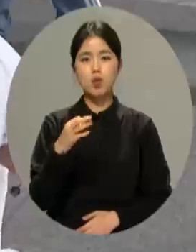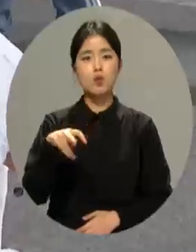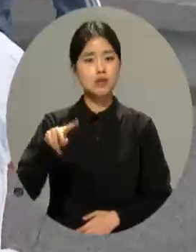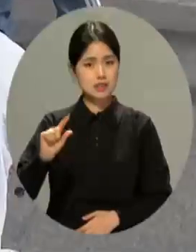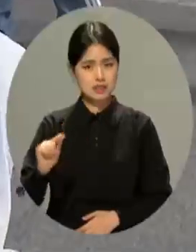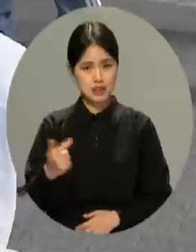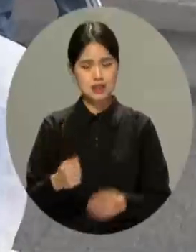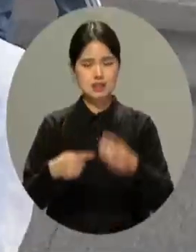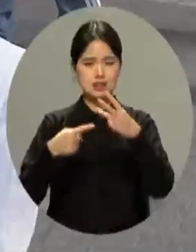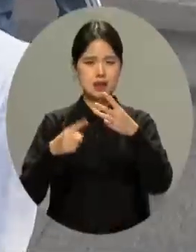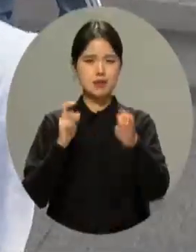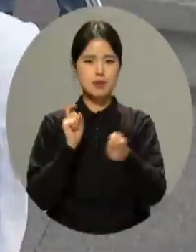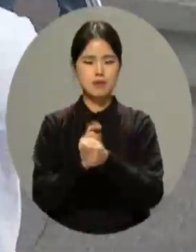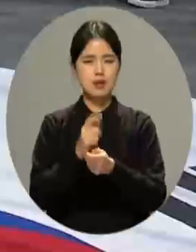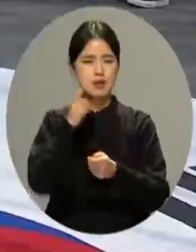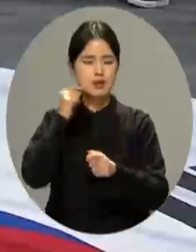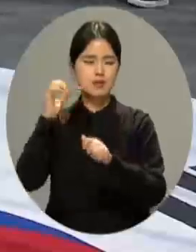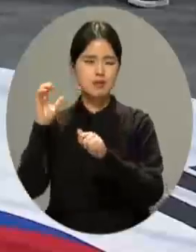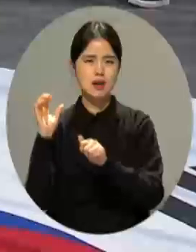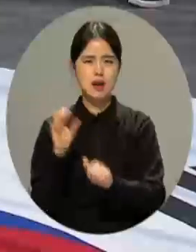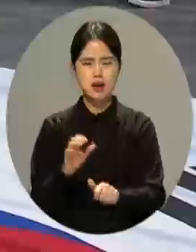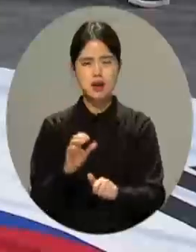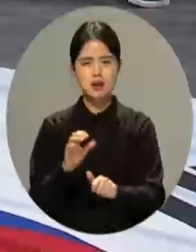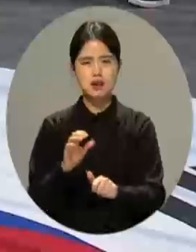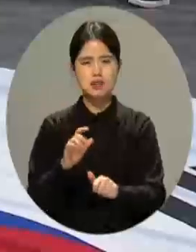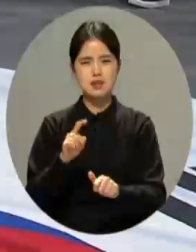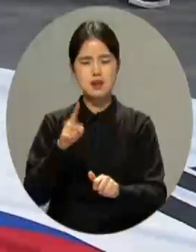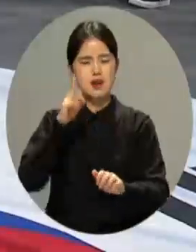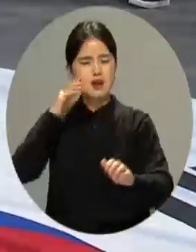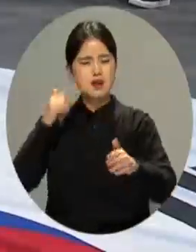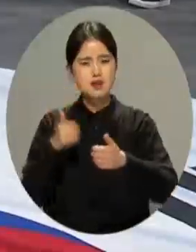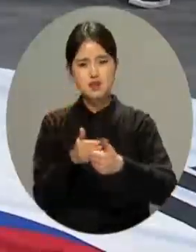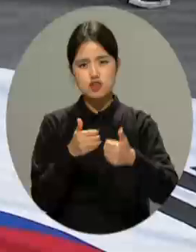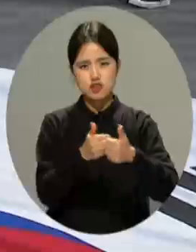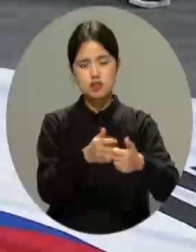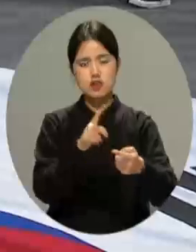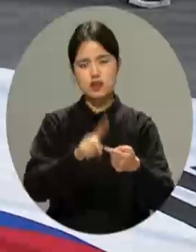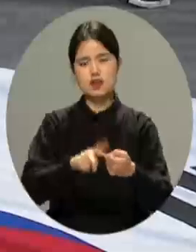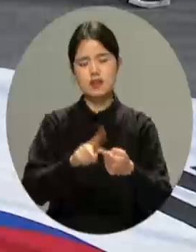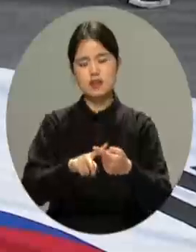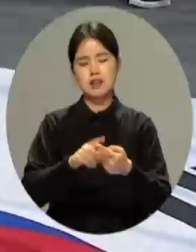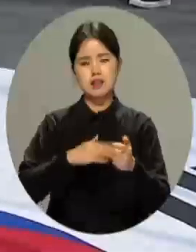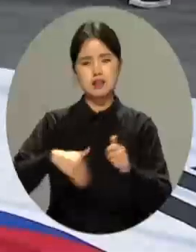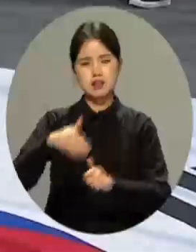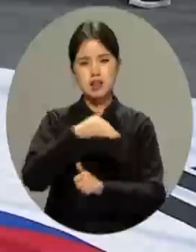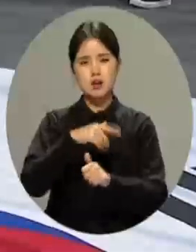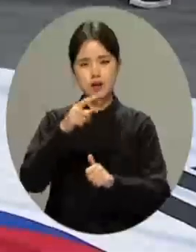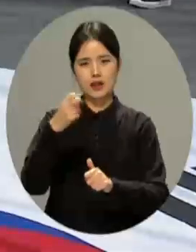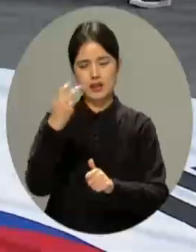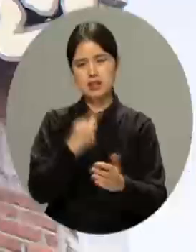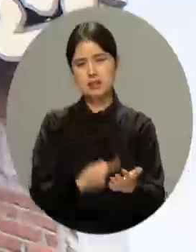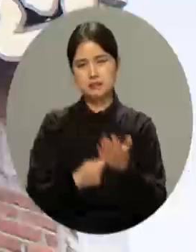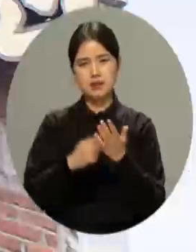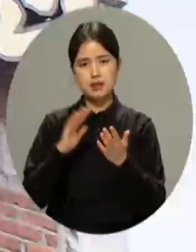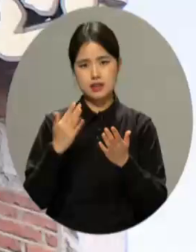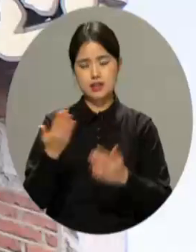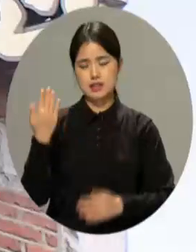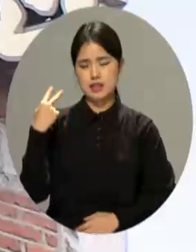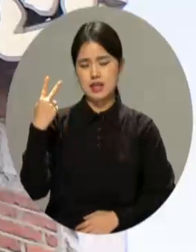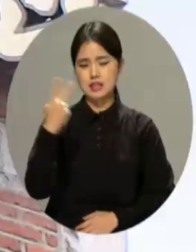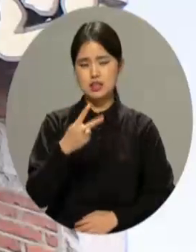삼일절을 맞아 일제의 압제와 외세에 대한 저항의 현장이 거리에서 재현됐습니다 지난